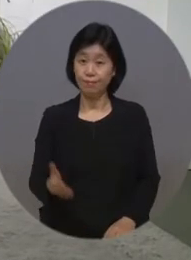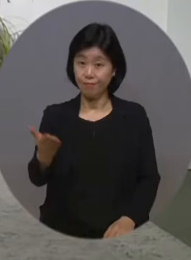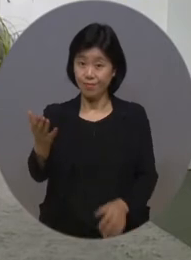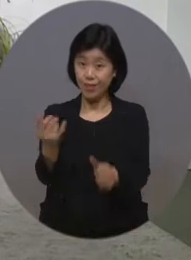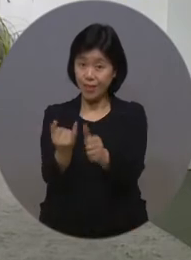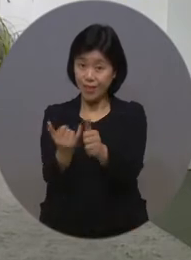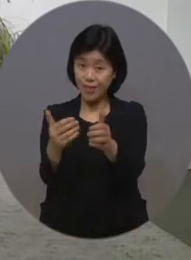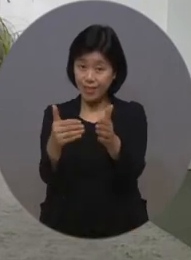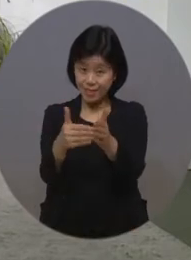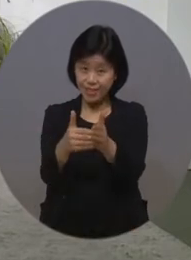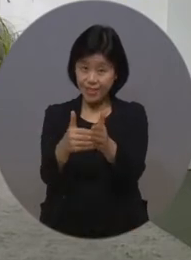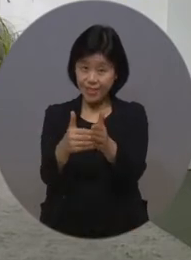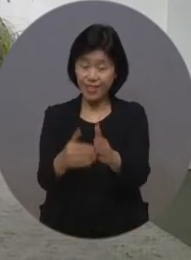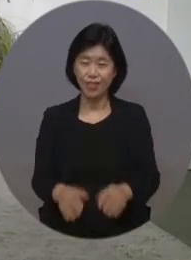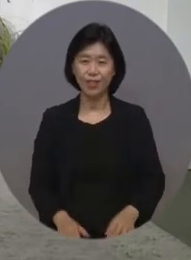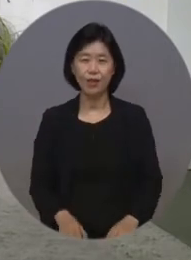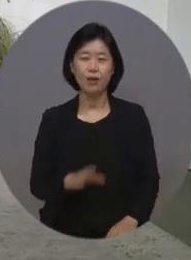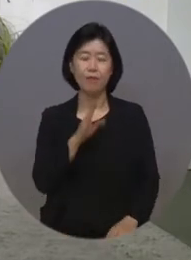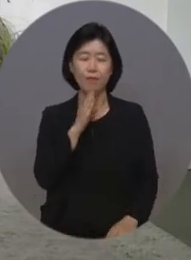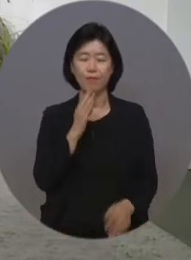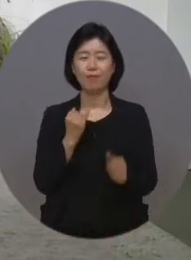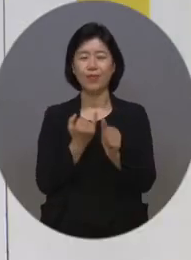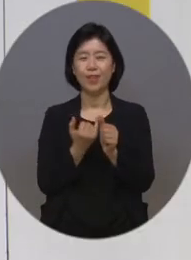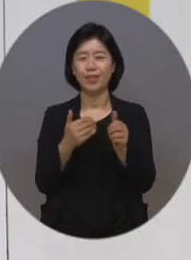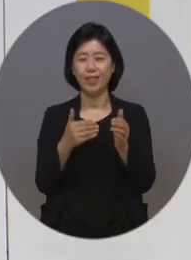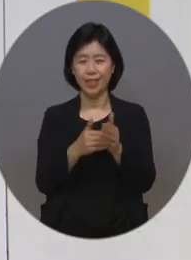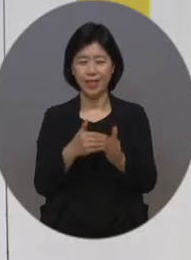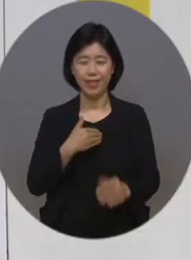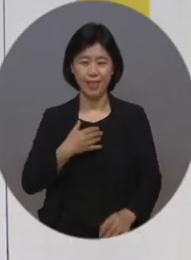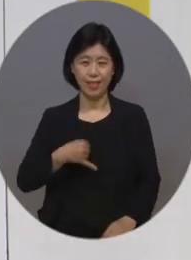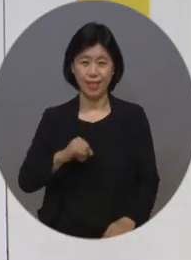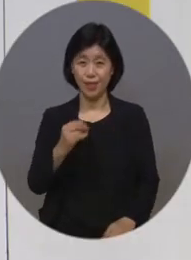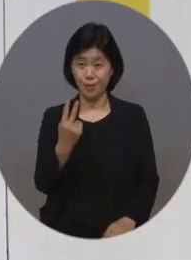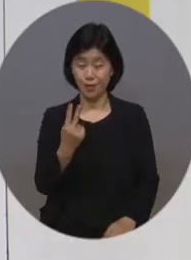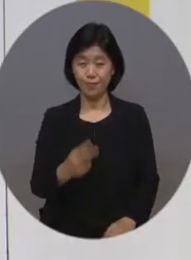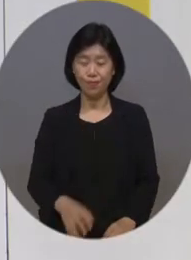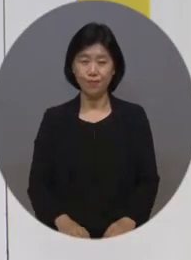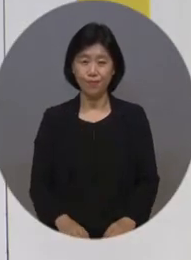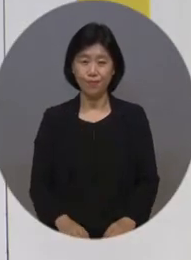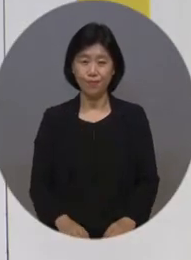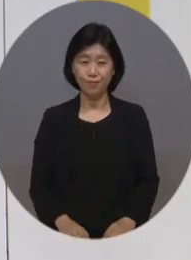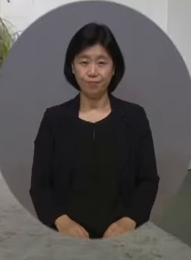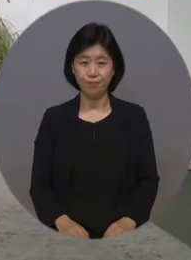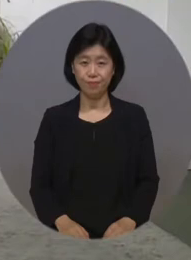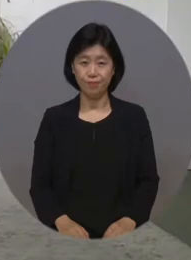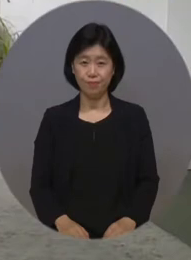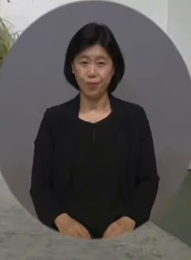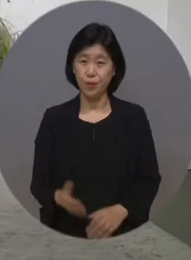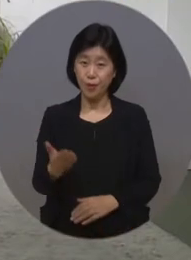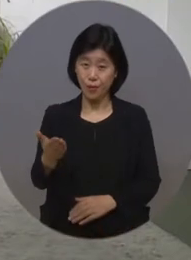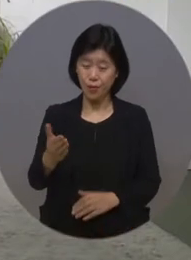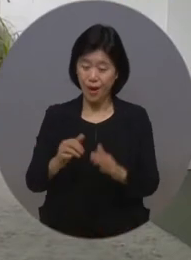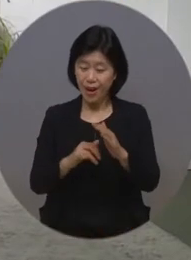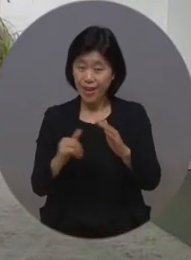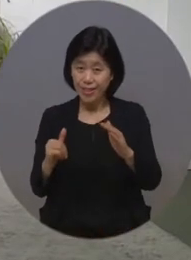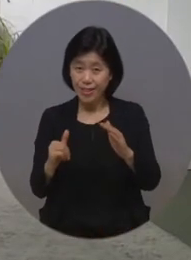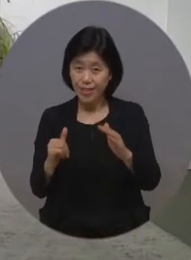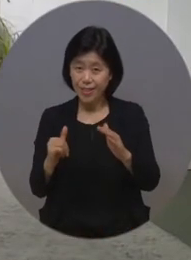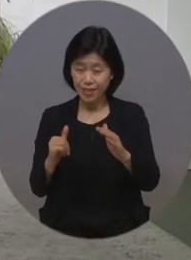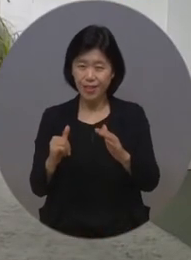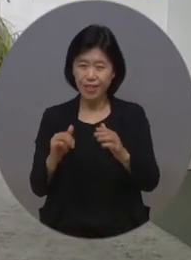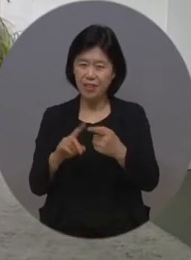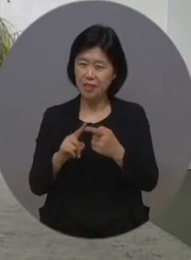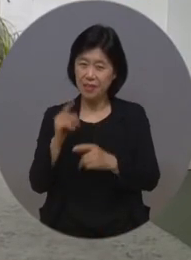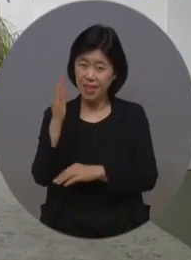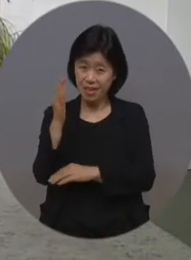하셨죠 결혼 해 가지고 네 딸 2 있습니다 그러면 줘 예 잠깐 제가 장사도 조금 얘기를 해보겠습니다 예 에